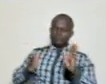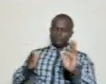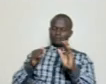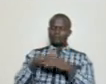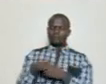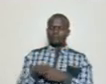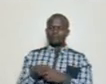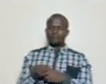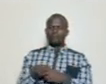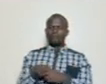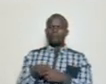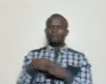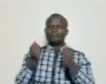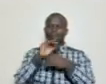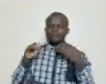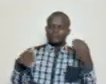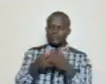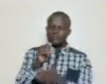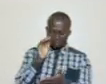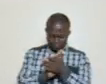abatabona. Narambuwe imodoka yose bayikuramo ibintu